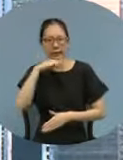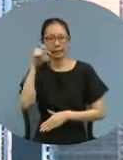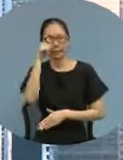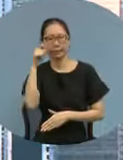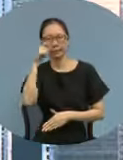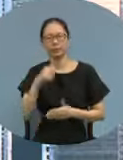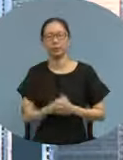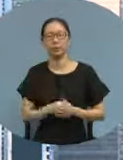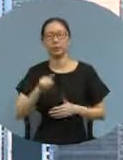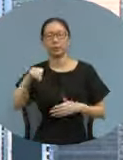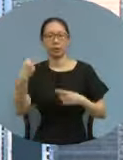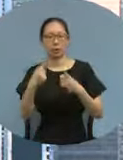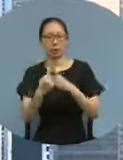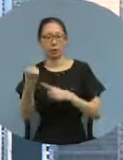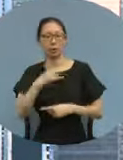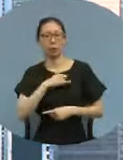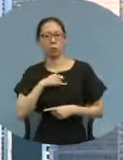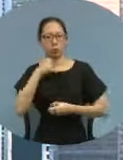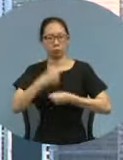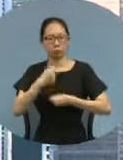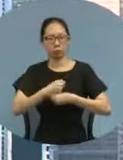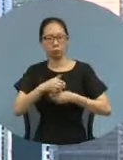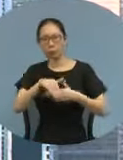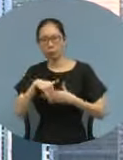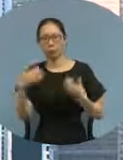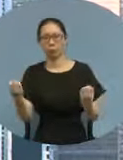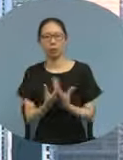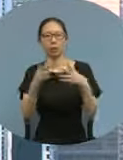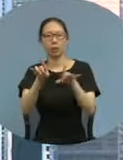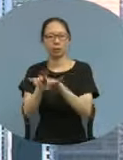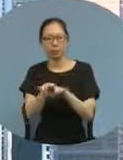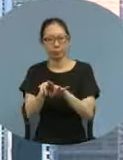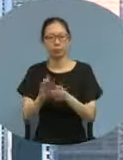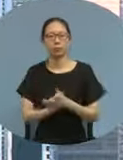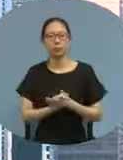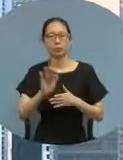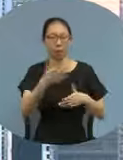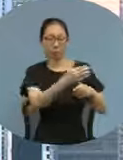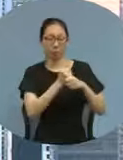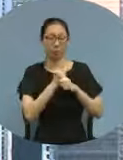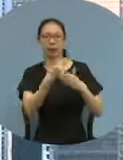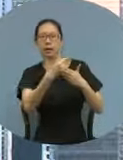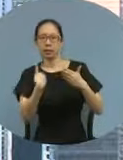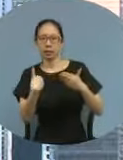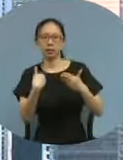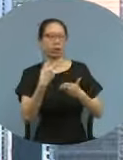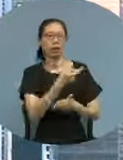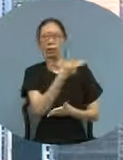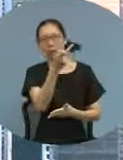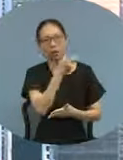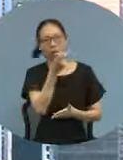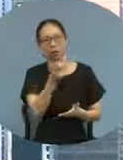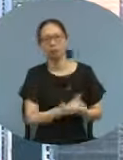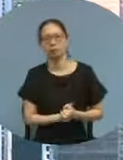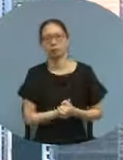候查的。另外一個人是涉嫌製造或者藏有爆炸品，但是呢我們是未有拘捕到他，他已經是